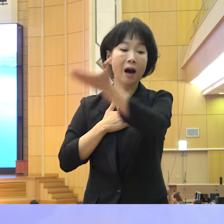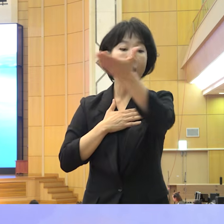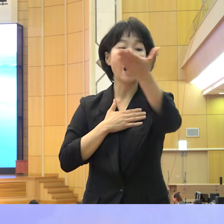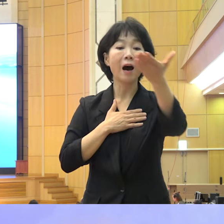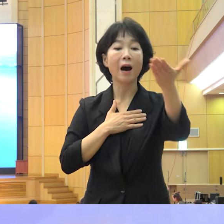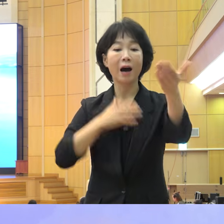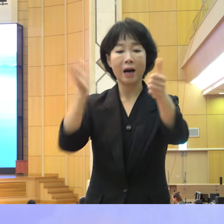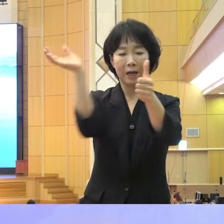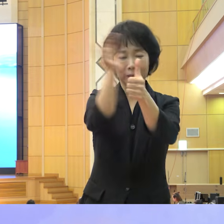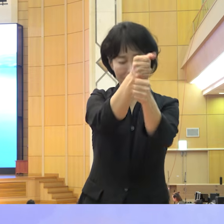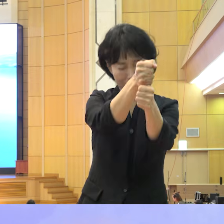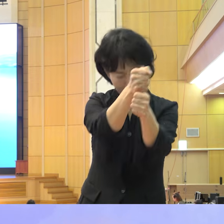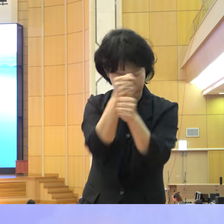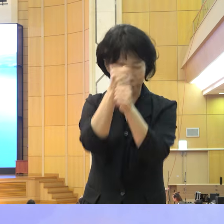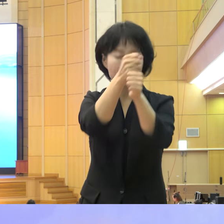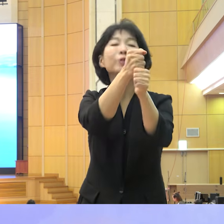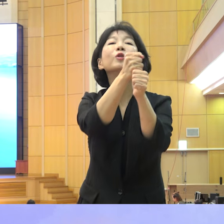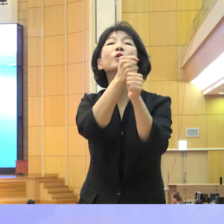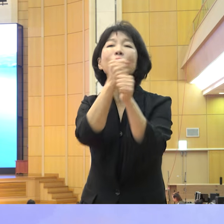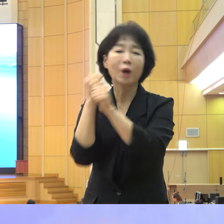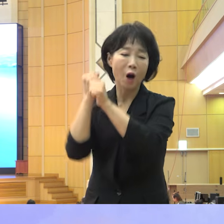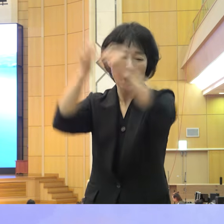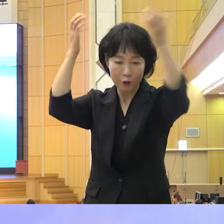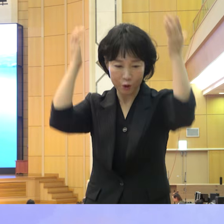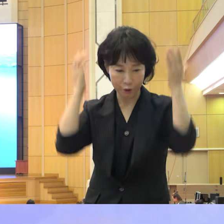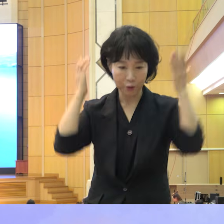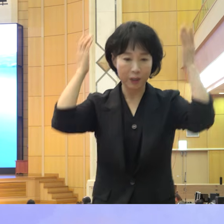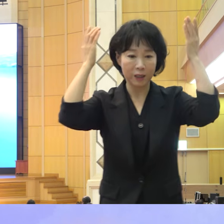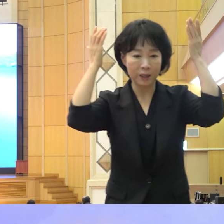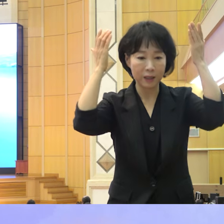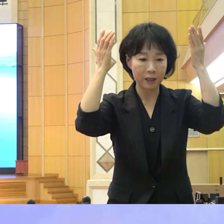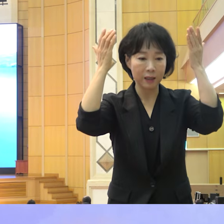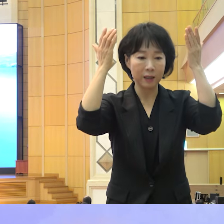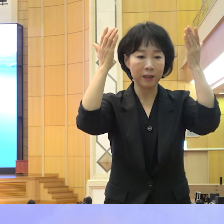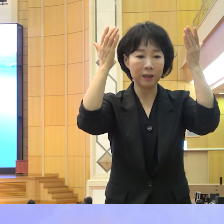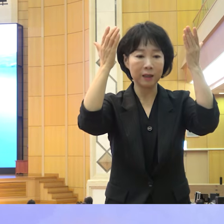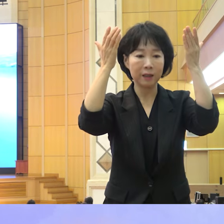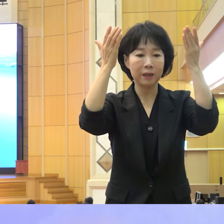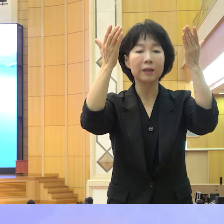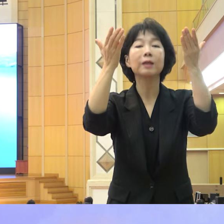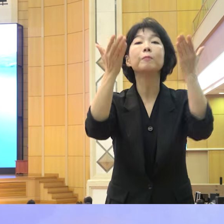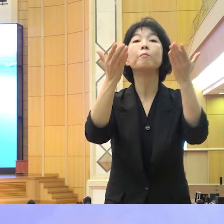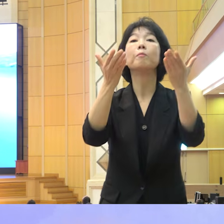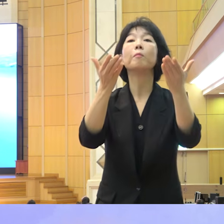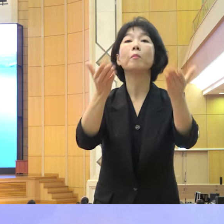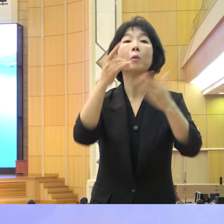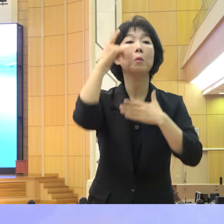내가 널 붙들어주 왜 슬퍼하느냐